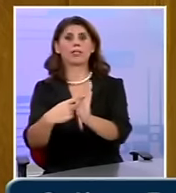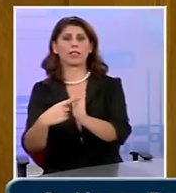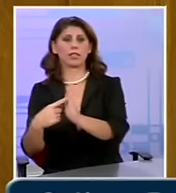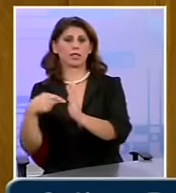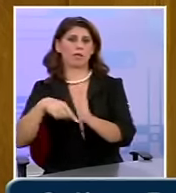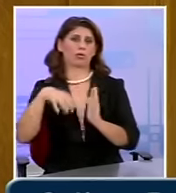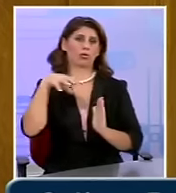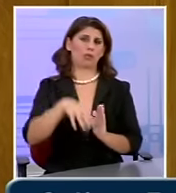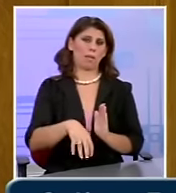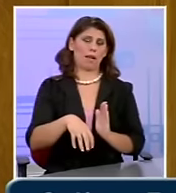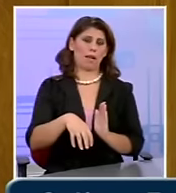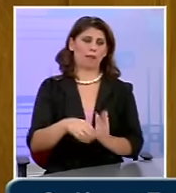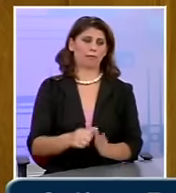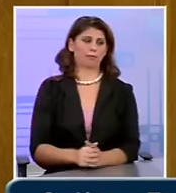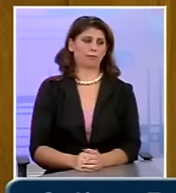τομέα